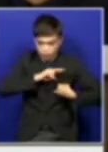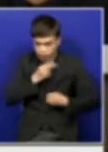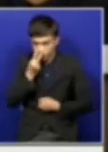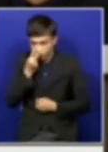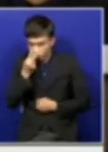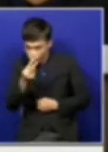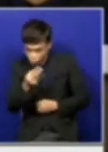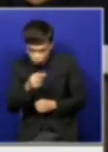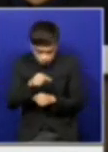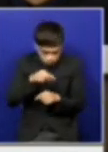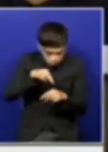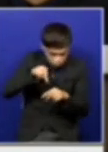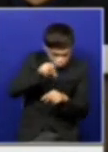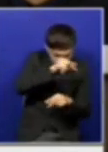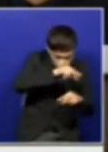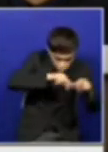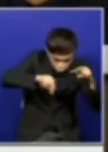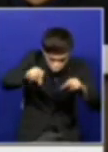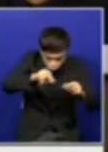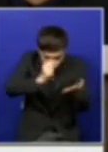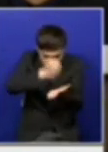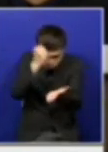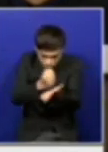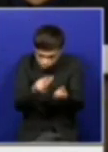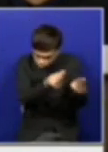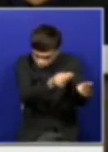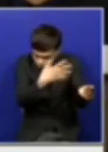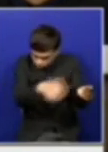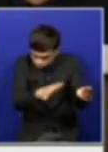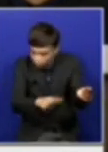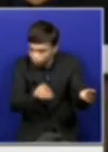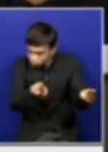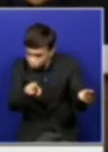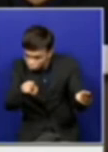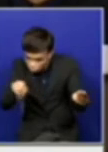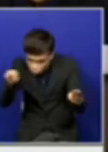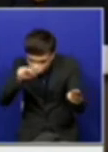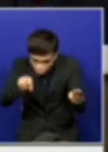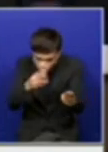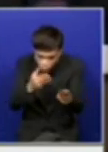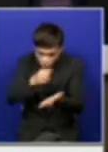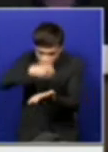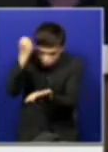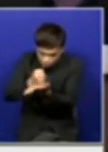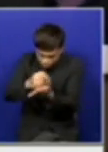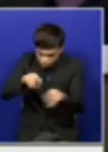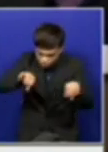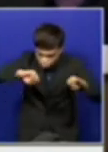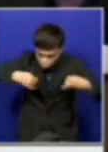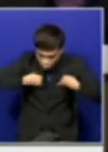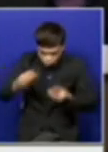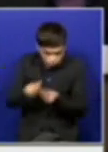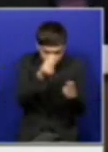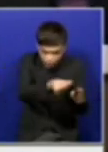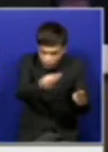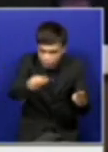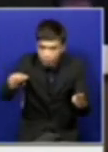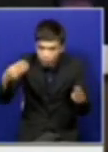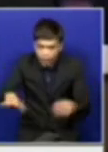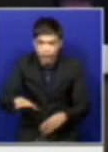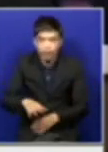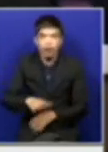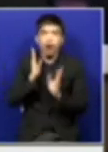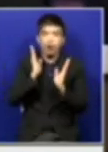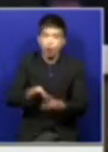สารสิทธิ์ให้ชาวบ้านเลยครับเพื่อเป็นกำลังใจให้เกษตรกรเนี่ยเขาได้มีความมั่นใจว่าเ